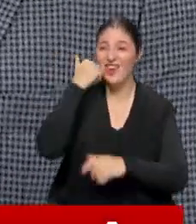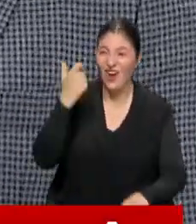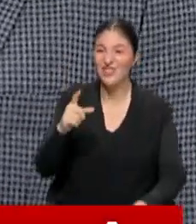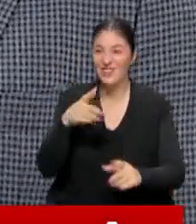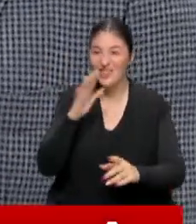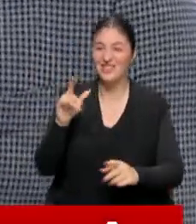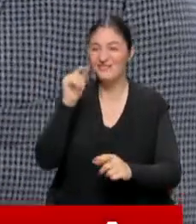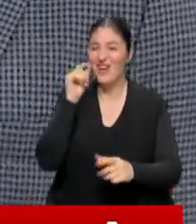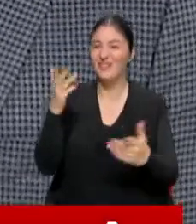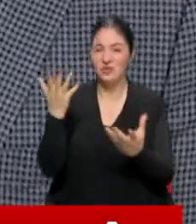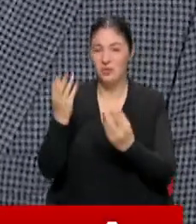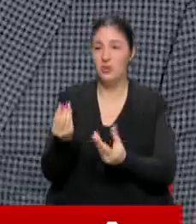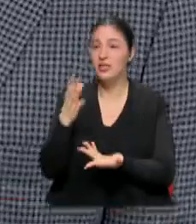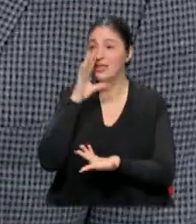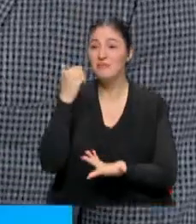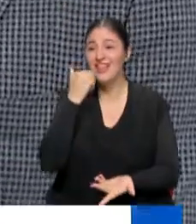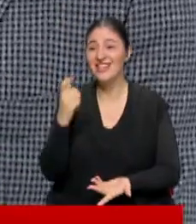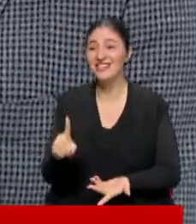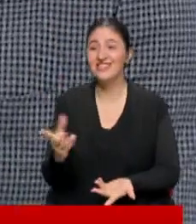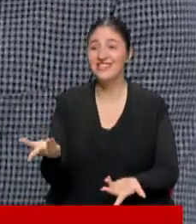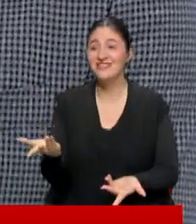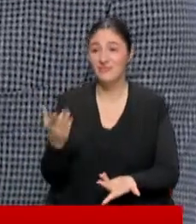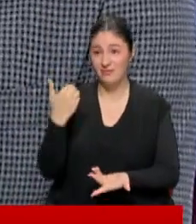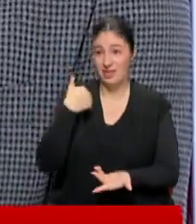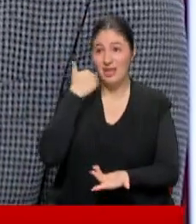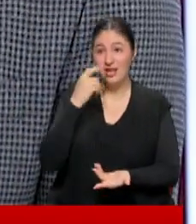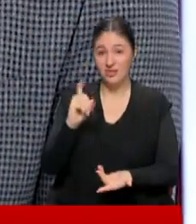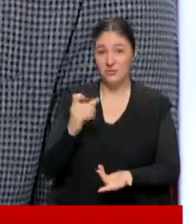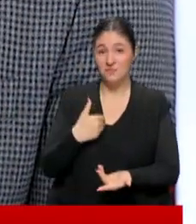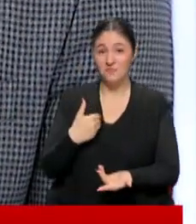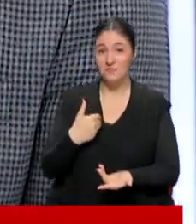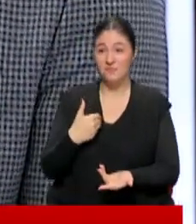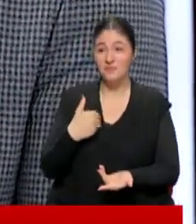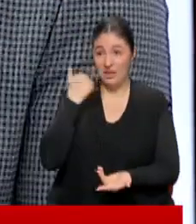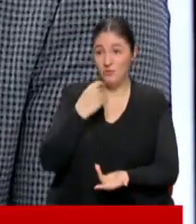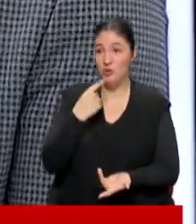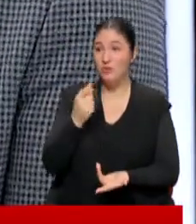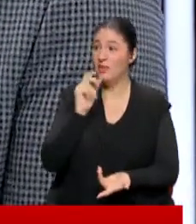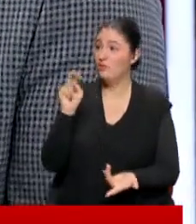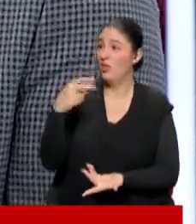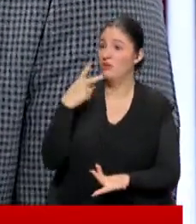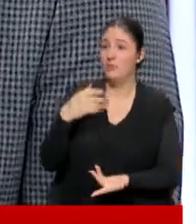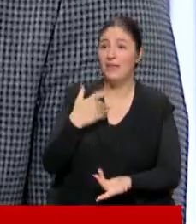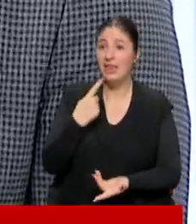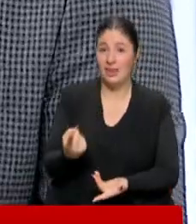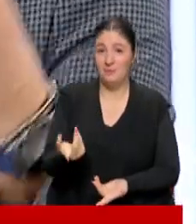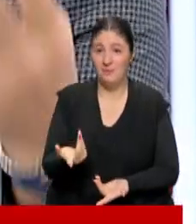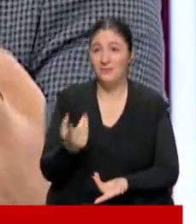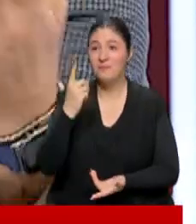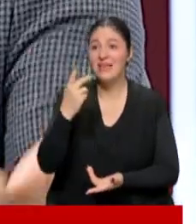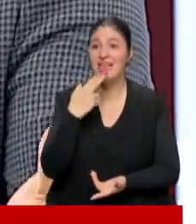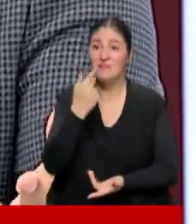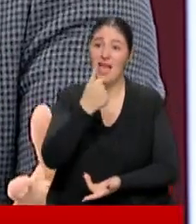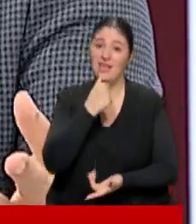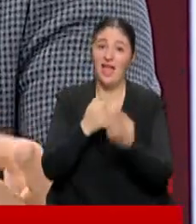Deniz Zeyrek Ne oldu kimmiş yalancı Sence yalancı mıyım yani şimdi adamlar çıktı açıklı Ben ne dedim bir